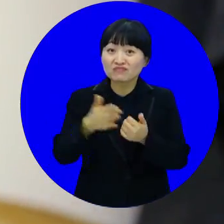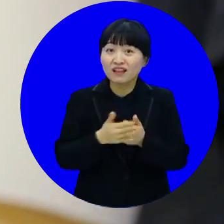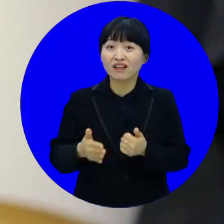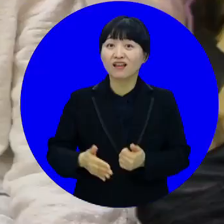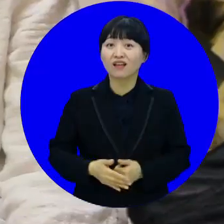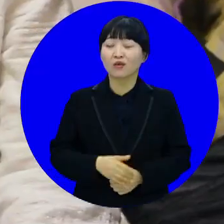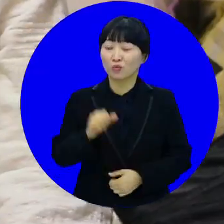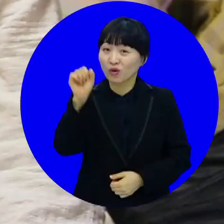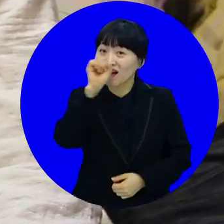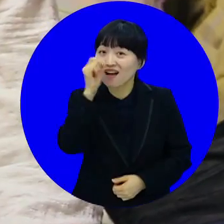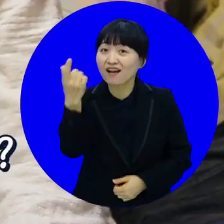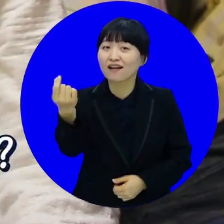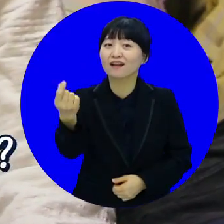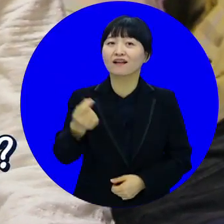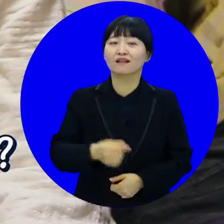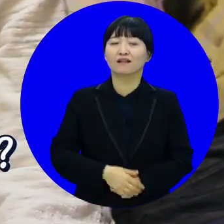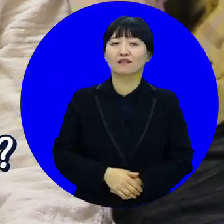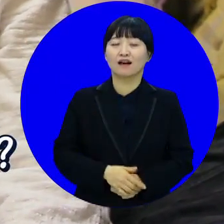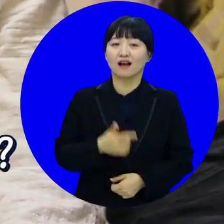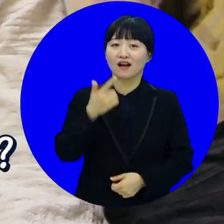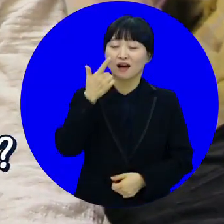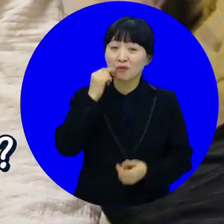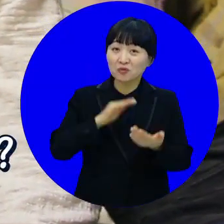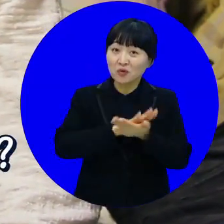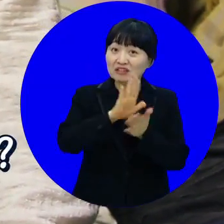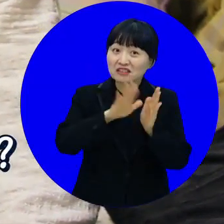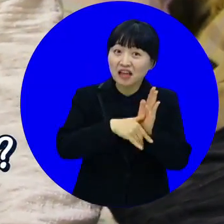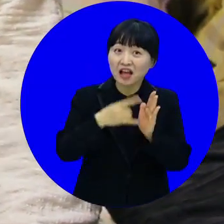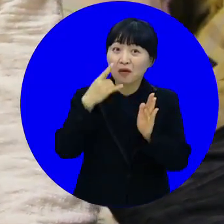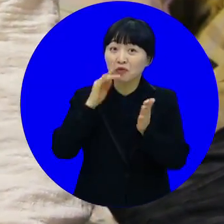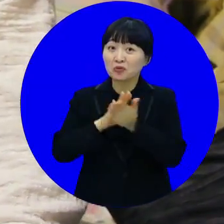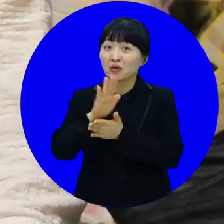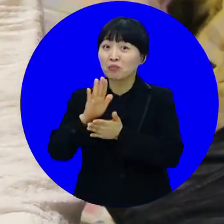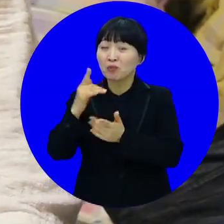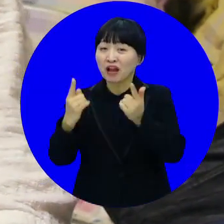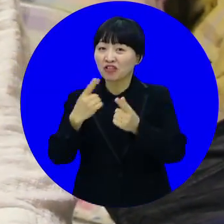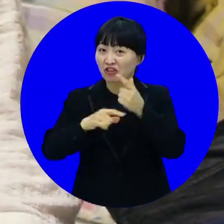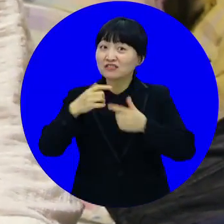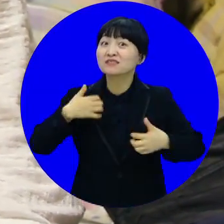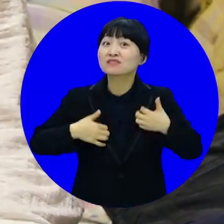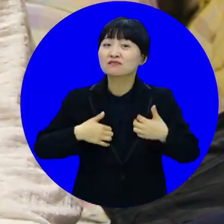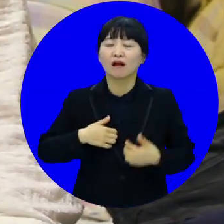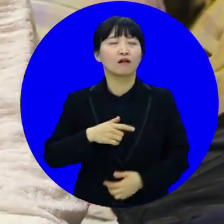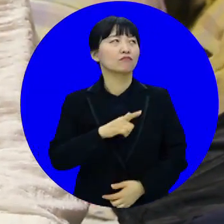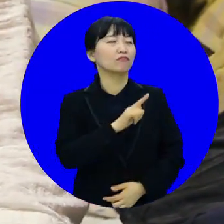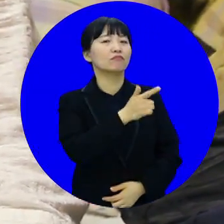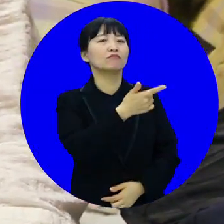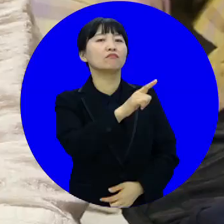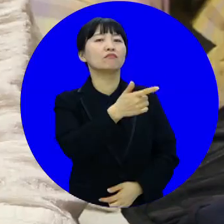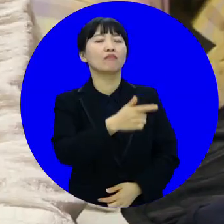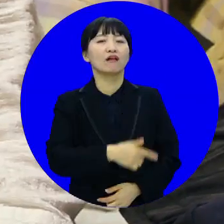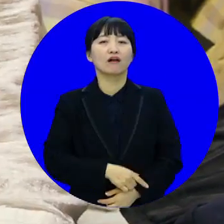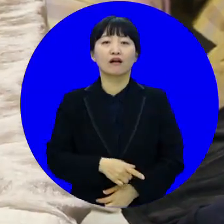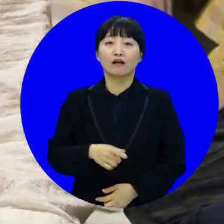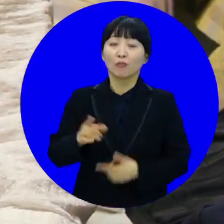좋았겠네? 아빠랑 놀 때가 엄마랑 놀 때보다 더 재밌어? 아니. 엄마랑 놀 때가 더 재밌어?